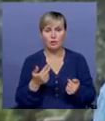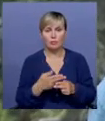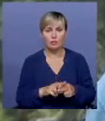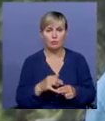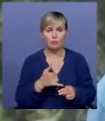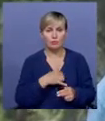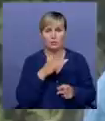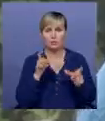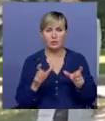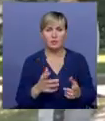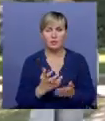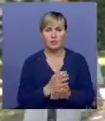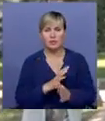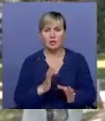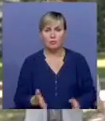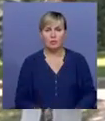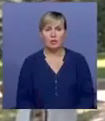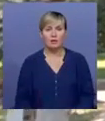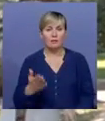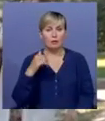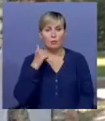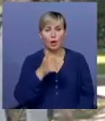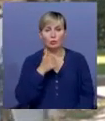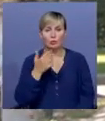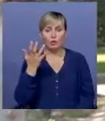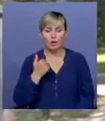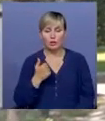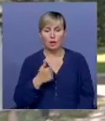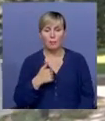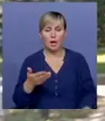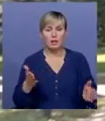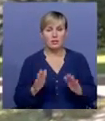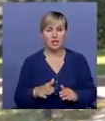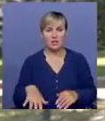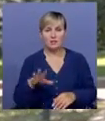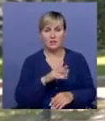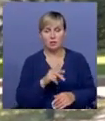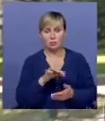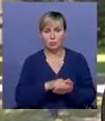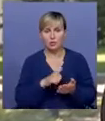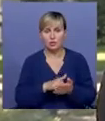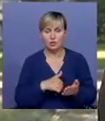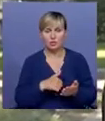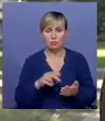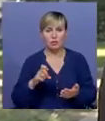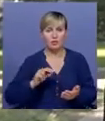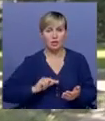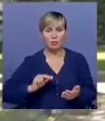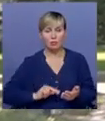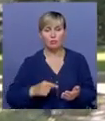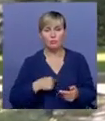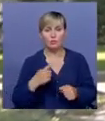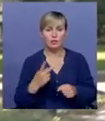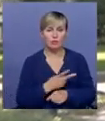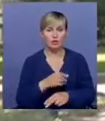этот период не было заработка. В этом году, когда мы остались все по причине карантина без работы, мне